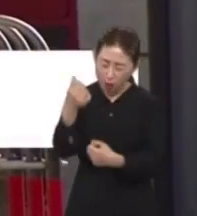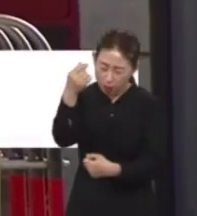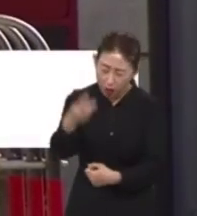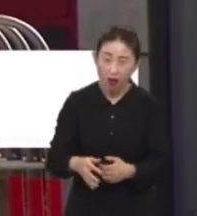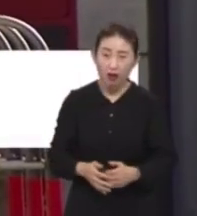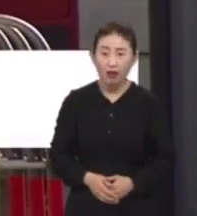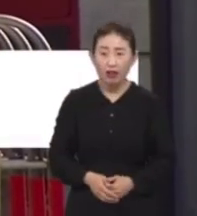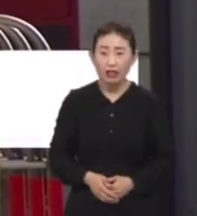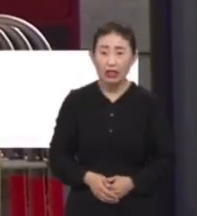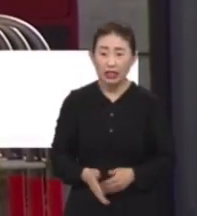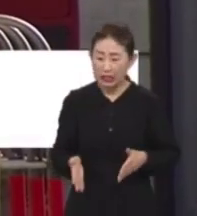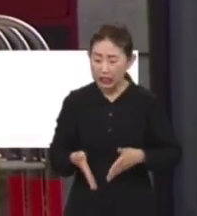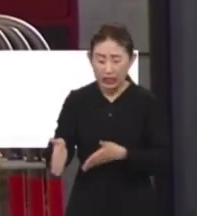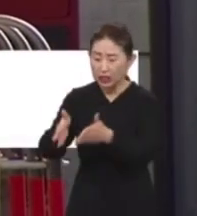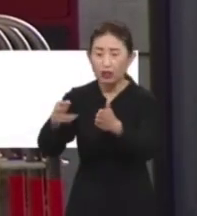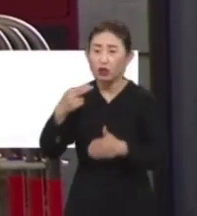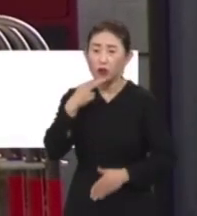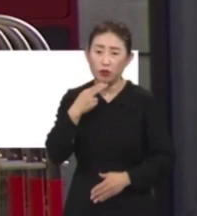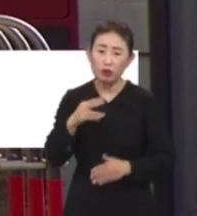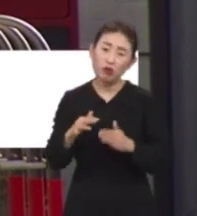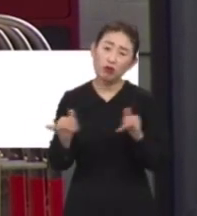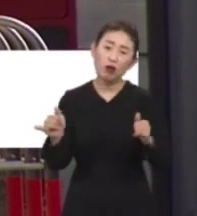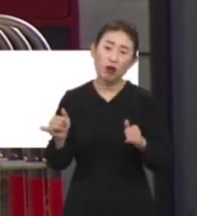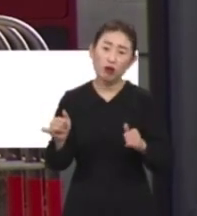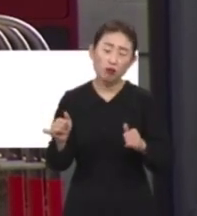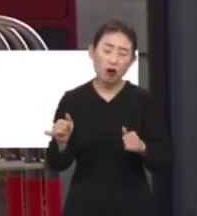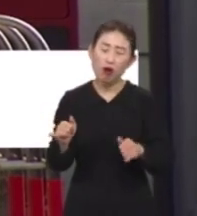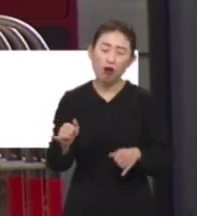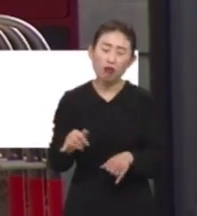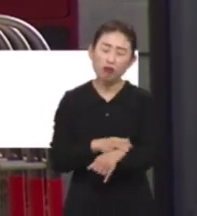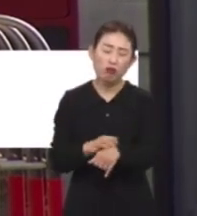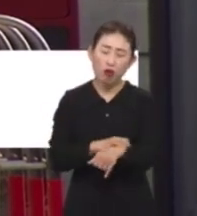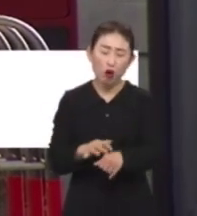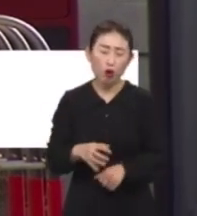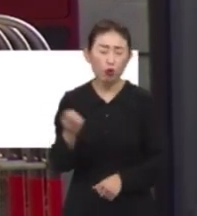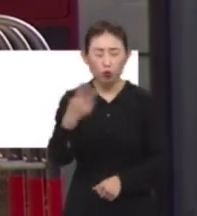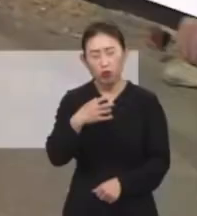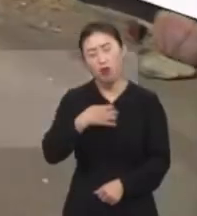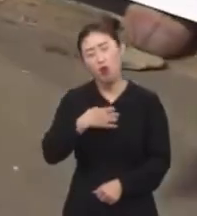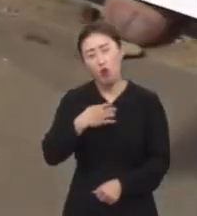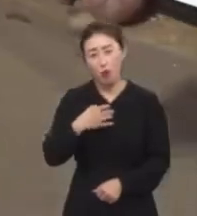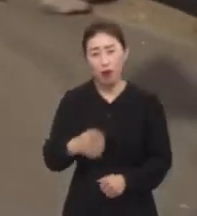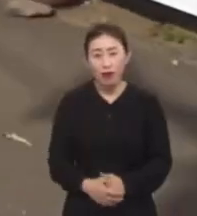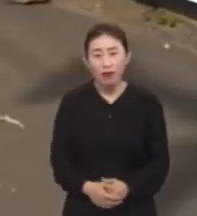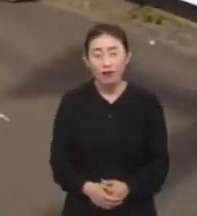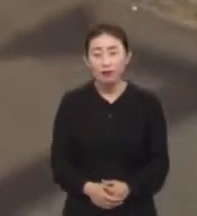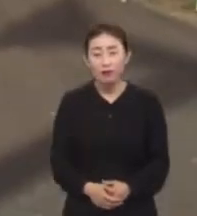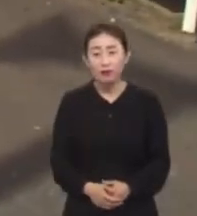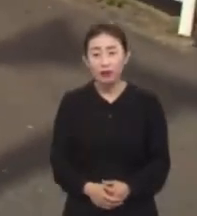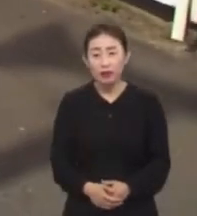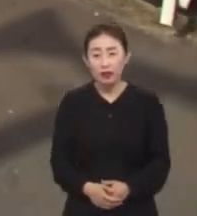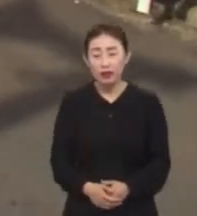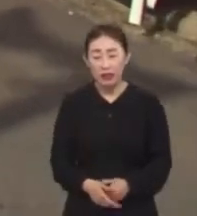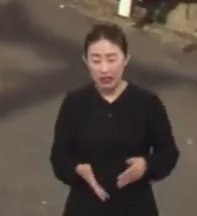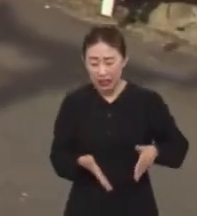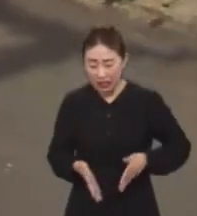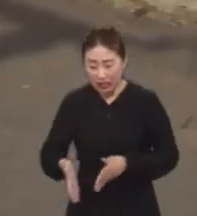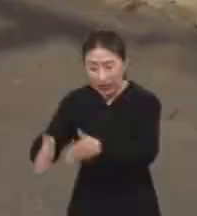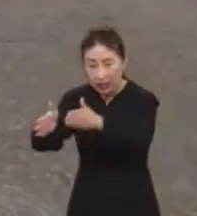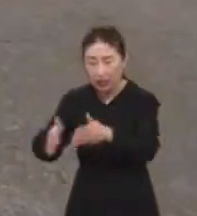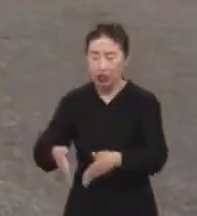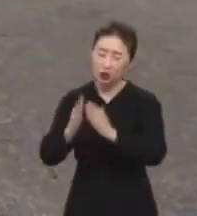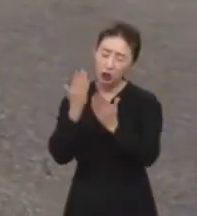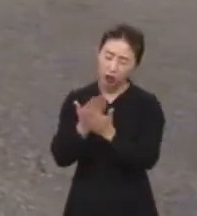분들은. 많이 불편하죠. 특히 여기 도로가 사고가 많아요. 인도를 설치해달라고